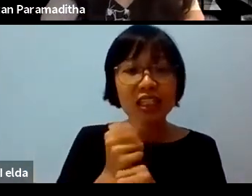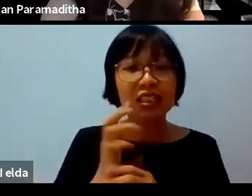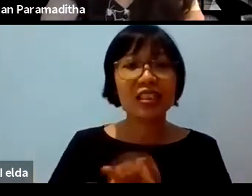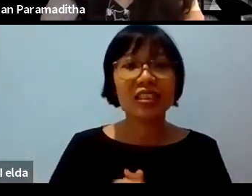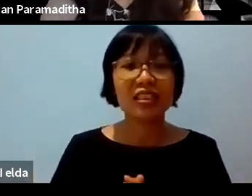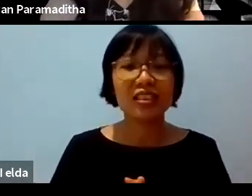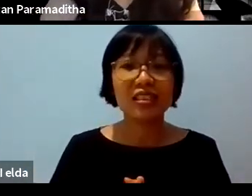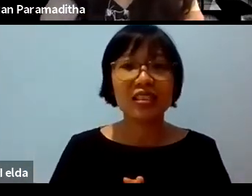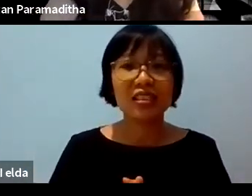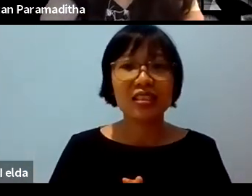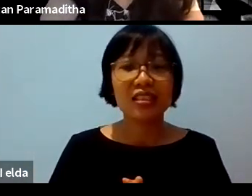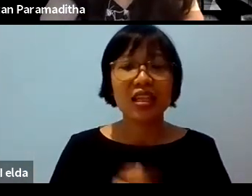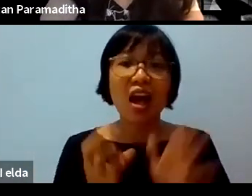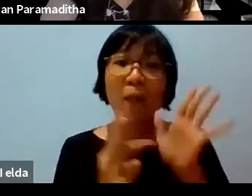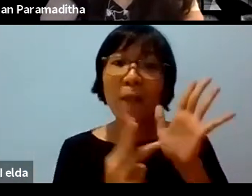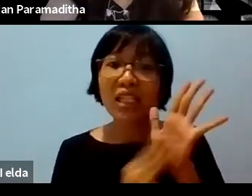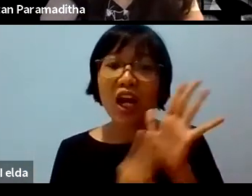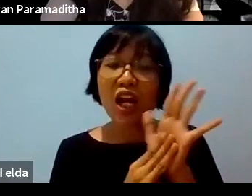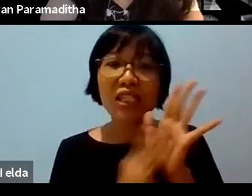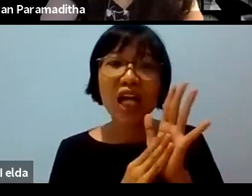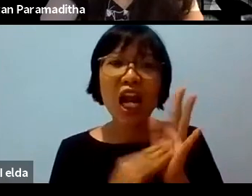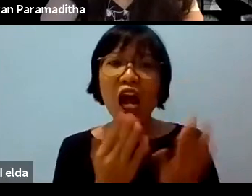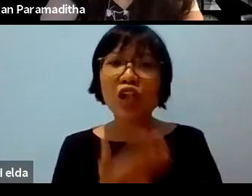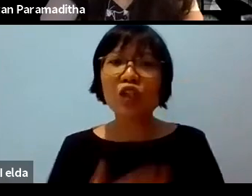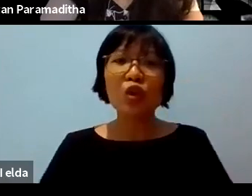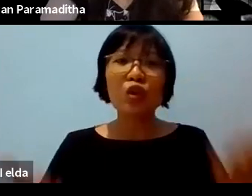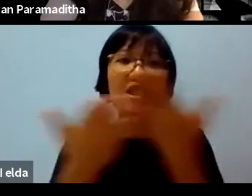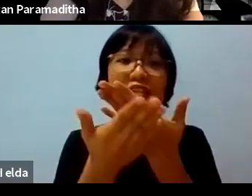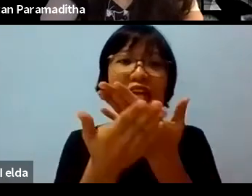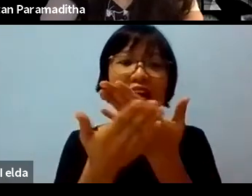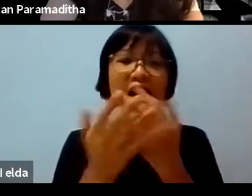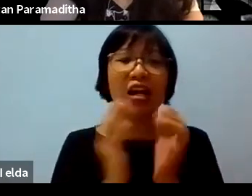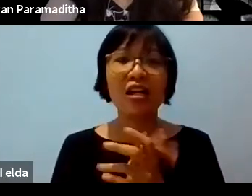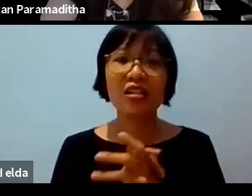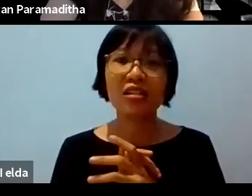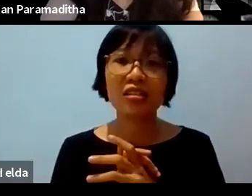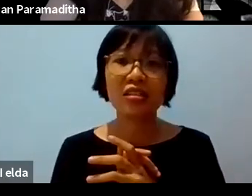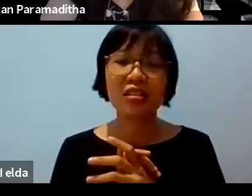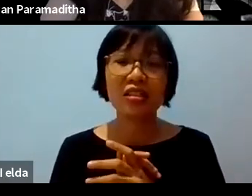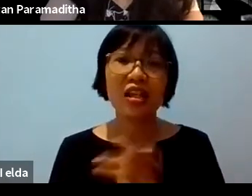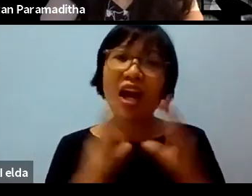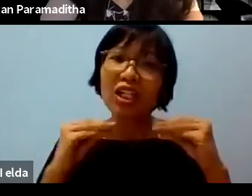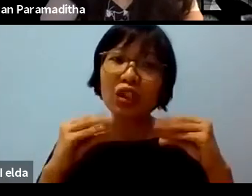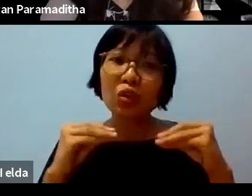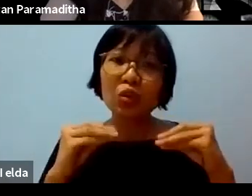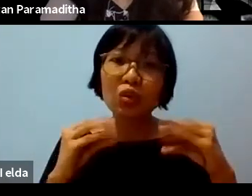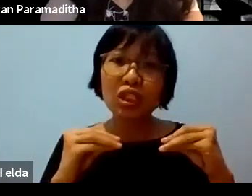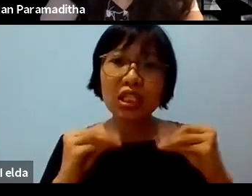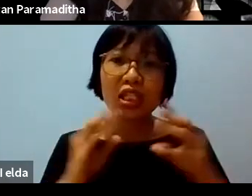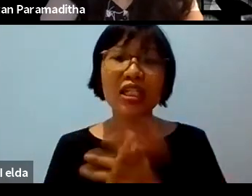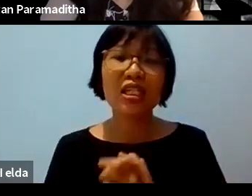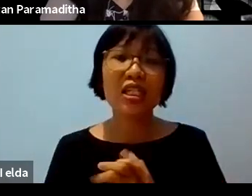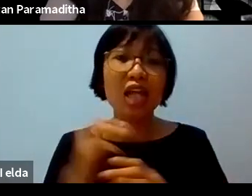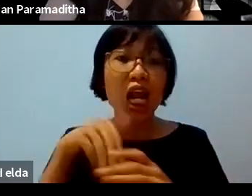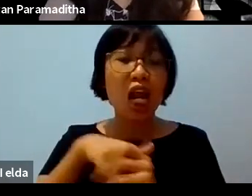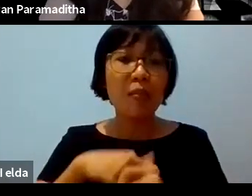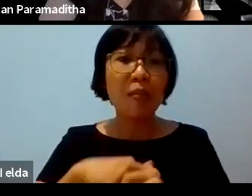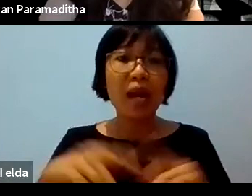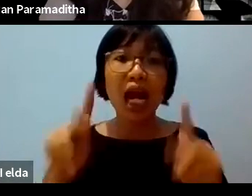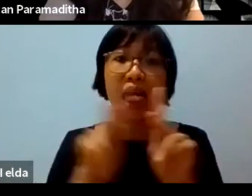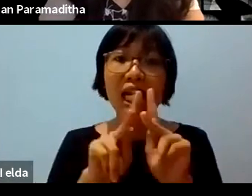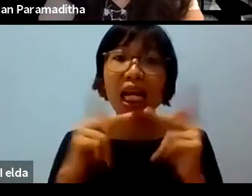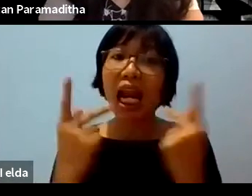isu-isu mengenai ini mereka sangat antusias gitu, juga di diskusi-diskusi di research cluster gitu. Jadi